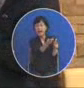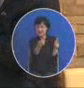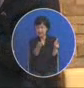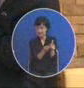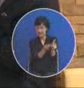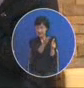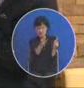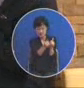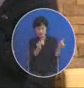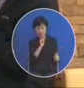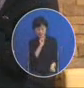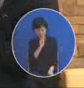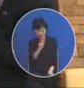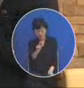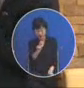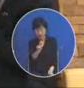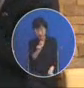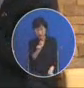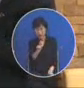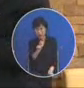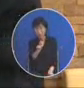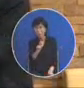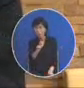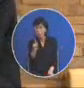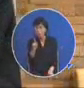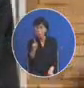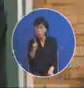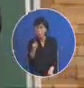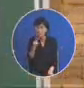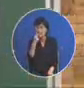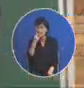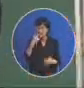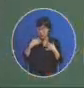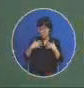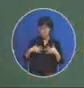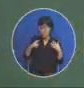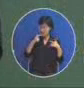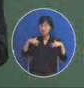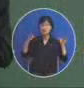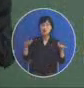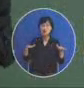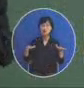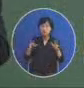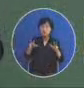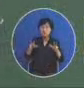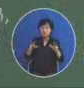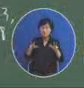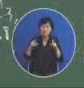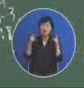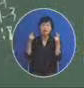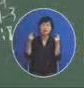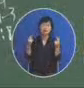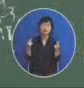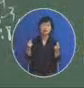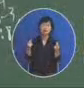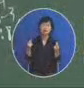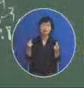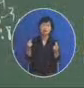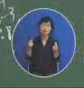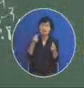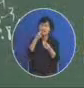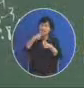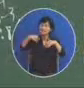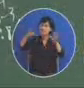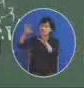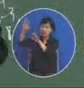said, "Men of Galilee." 이 말은 무슨 말씀입니까? What does this mean? 지금도 눈에 보이지 않게 주의 사자 통해서 하나님 여러분에게 말씀을 성취시키고 계신다